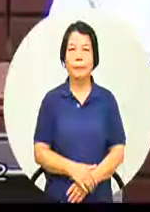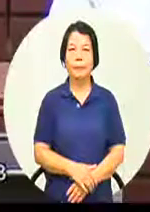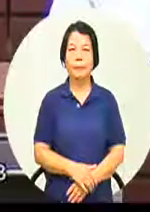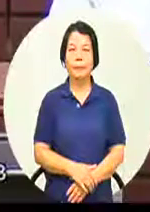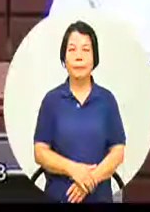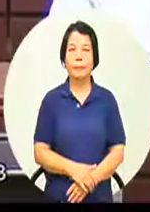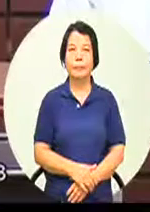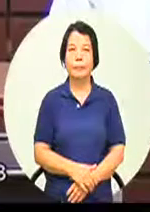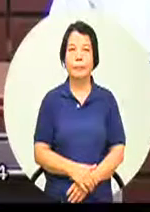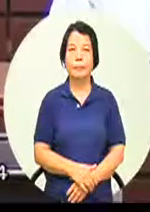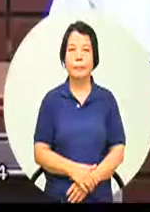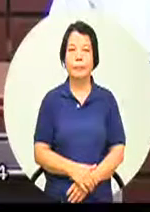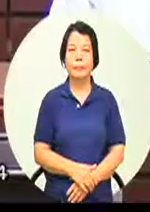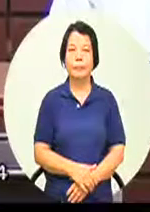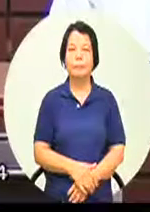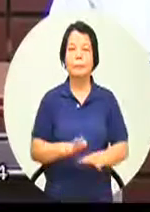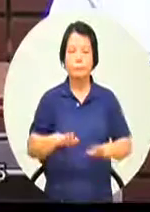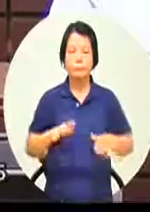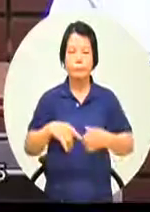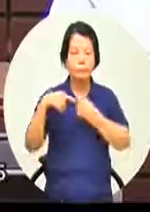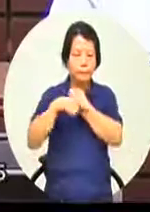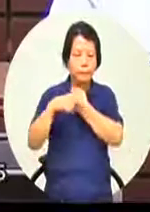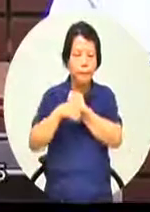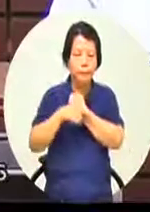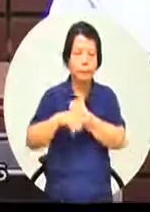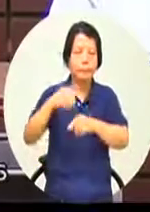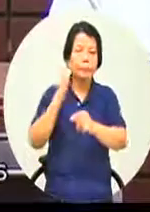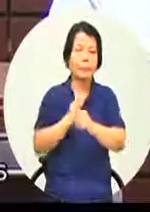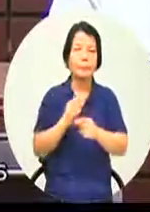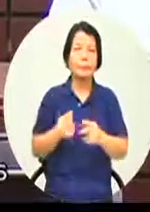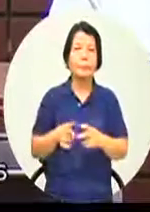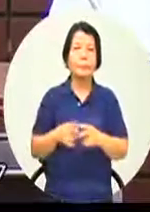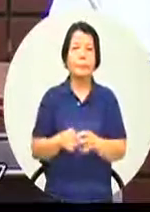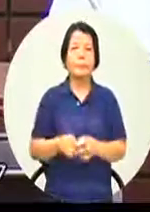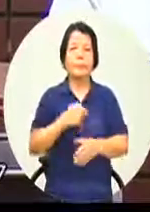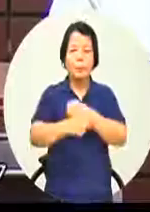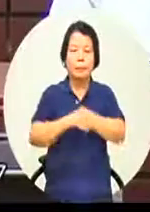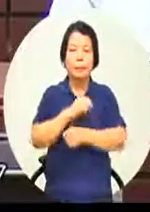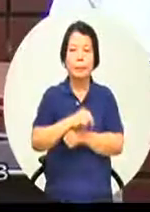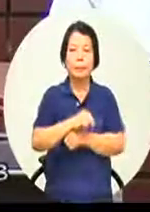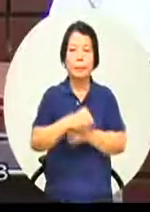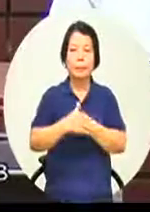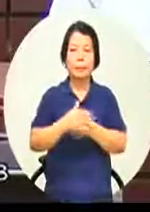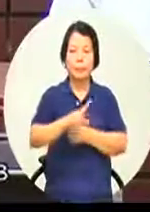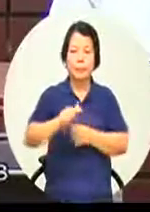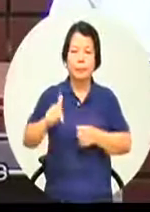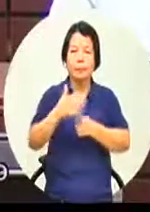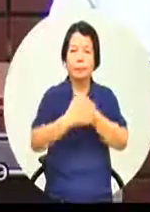这个现在在研议当中了哈，我们动保处现在在研议当中。